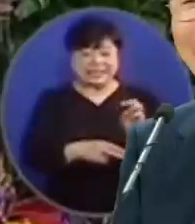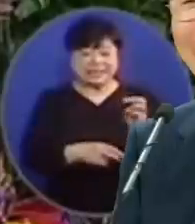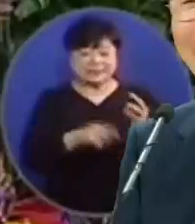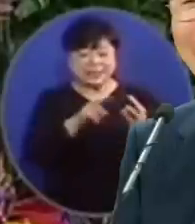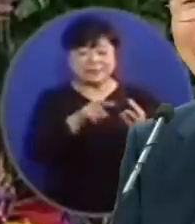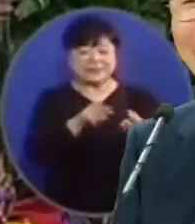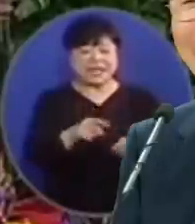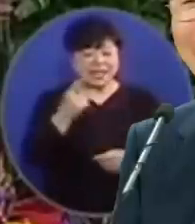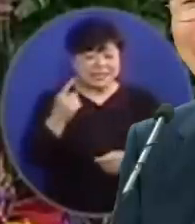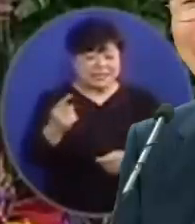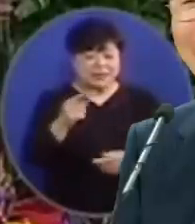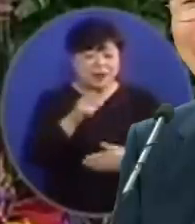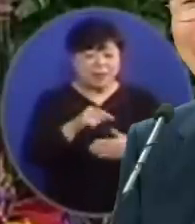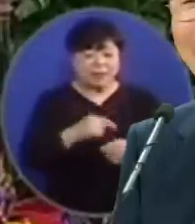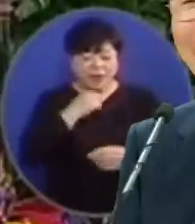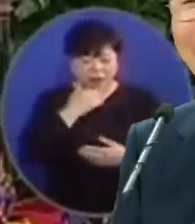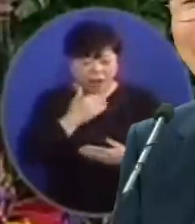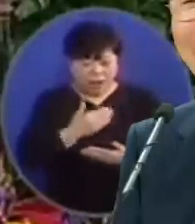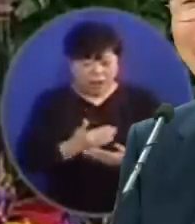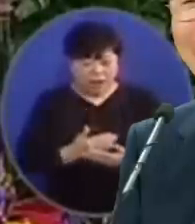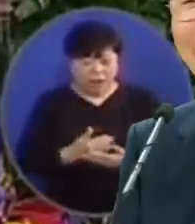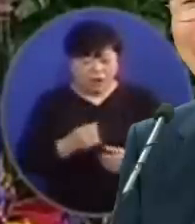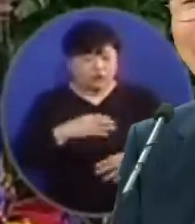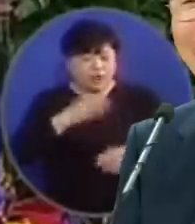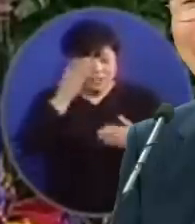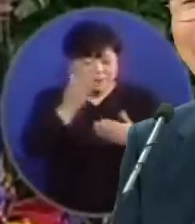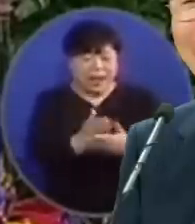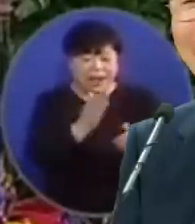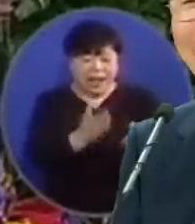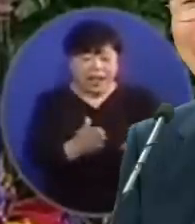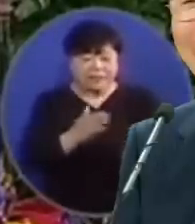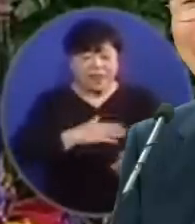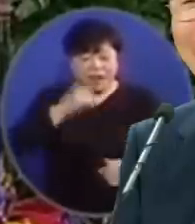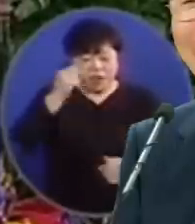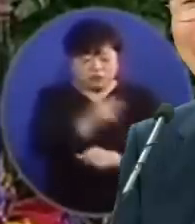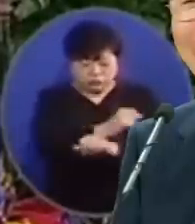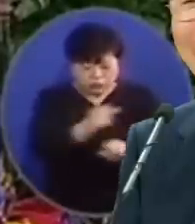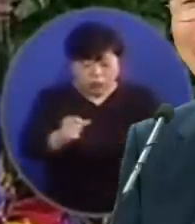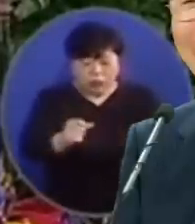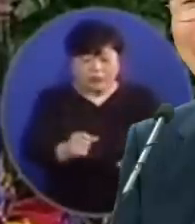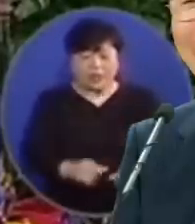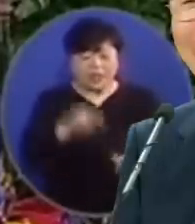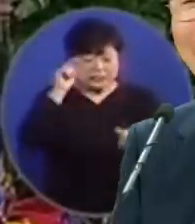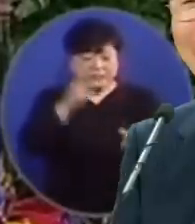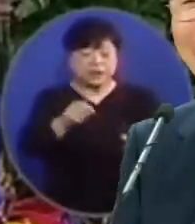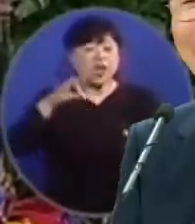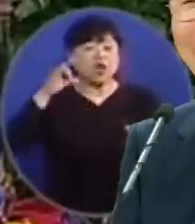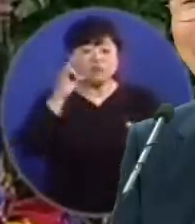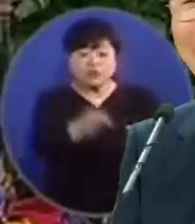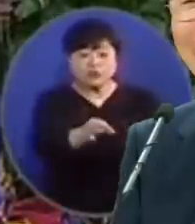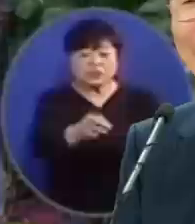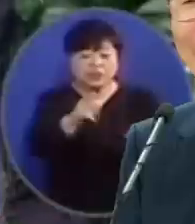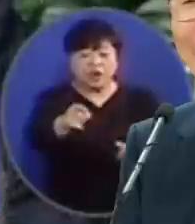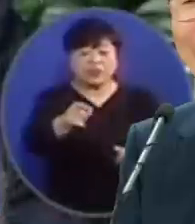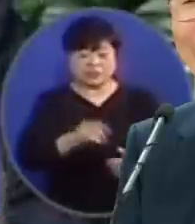1절을 보면 더 마음에 감격적입니다. 너는 두려워하지 말라 내가 너를 구속하였고 내가 너를 지명하여 불렀나니